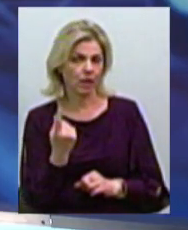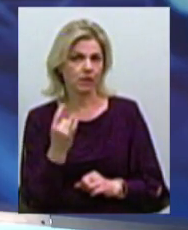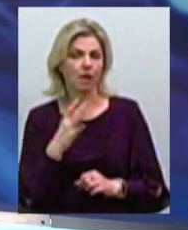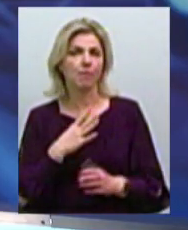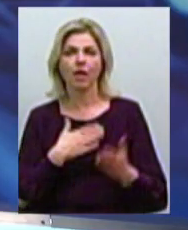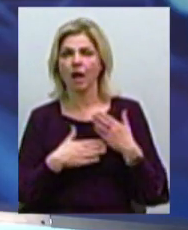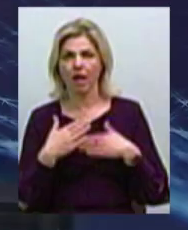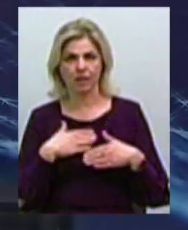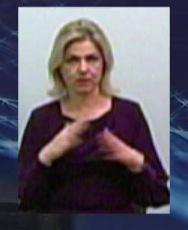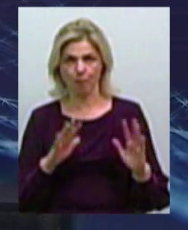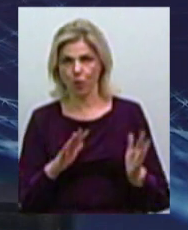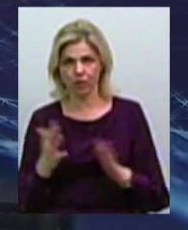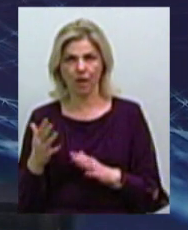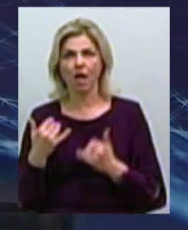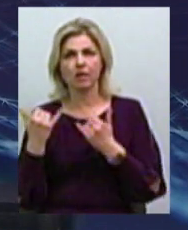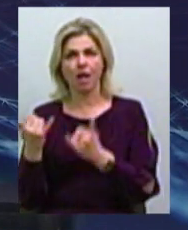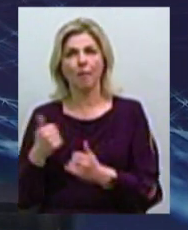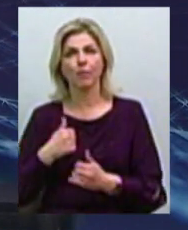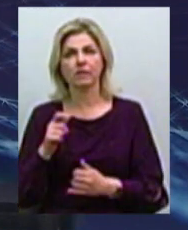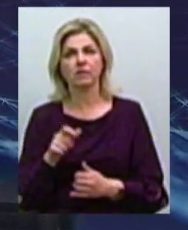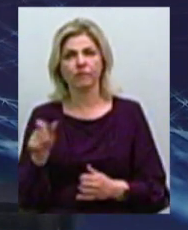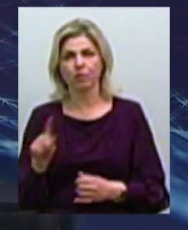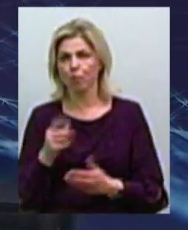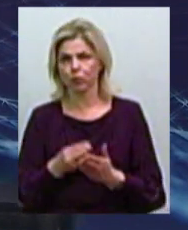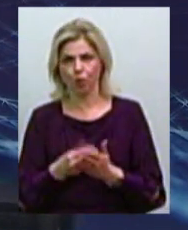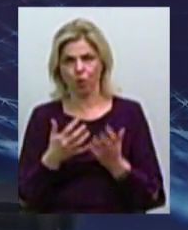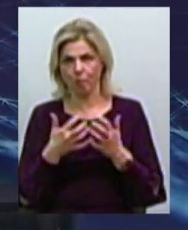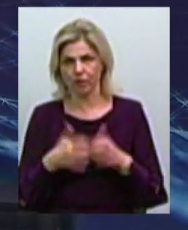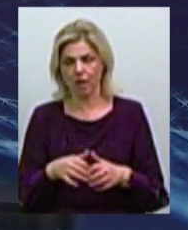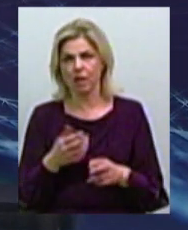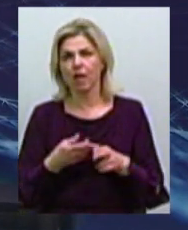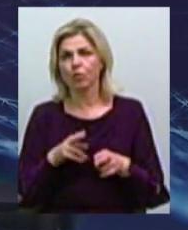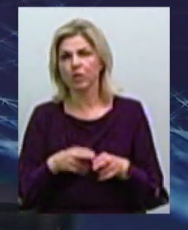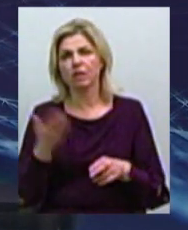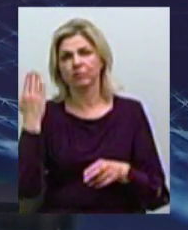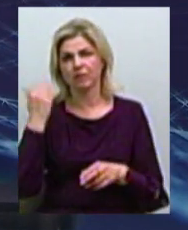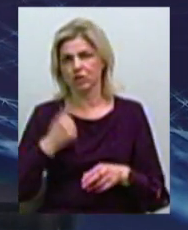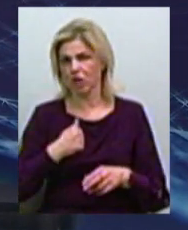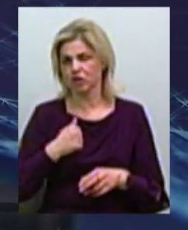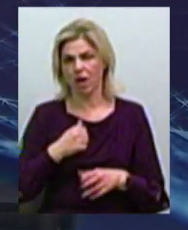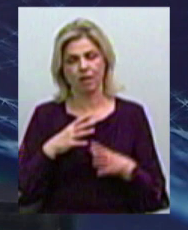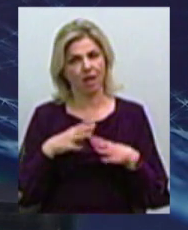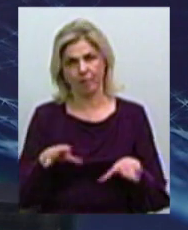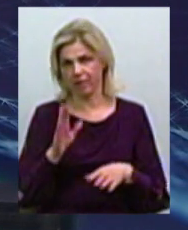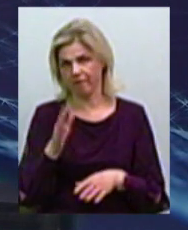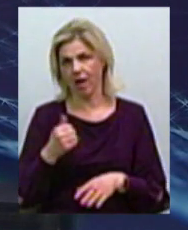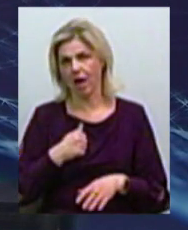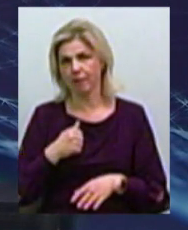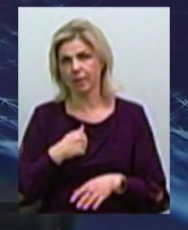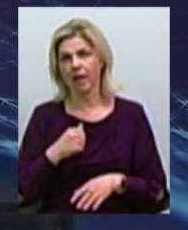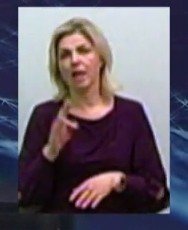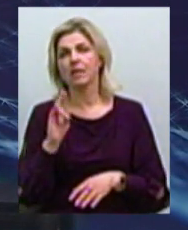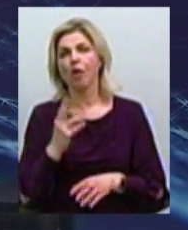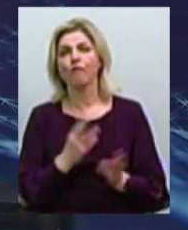радісна подія для бійців, тому що дороге обладнання, якого, на превеликий жаль, тоді не було в армії. І миколаївські